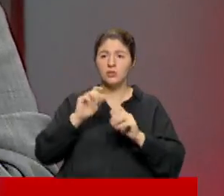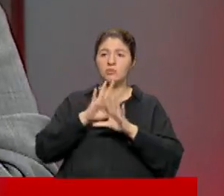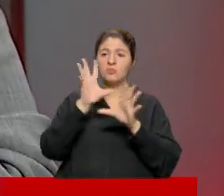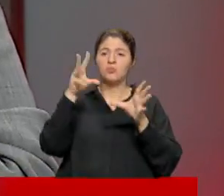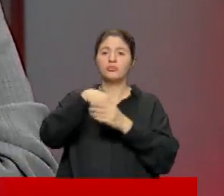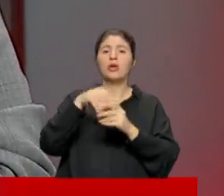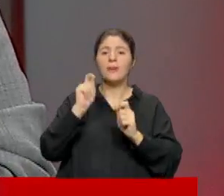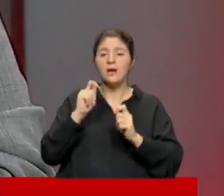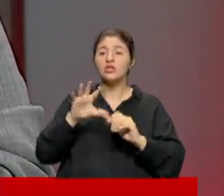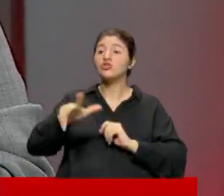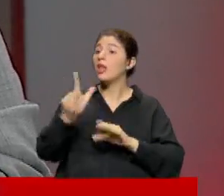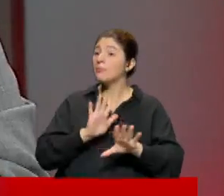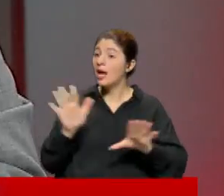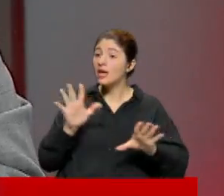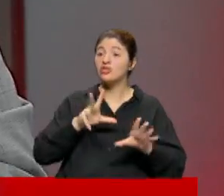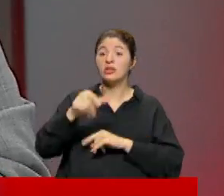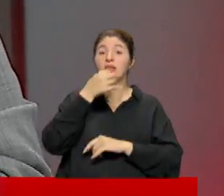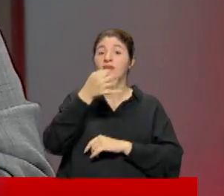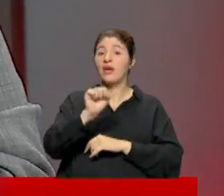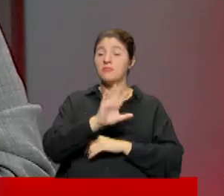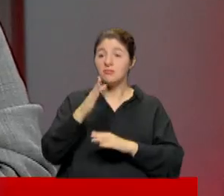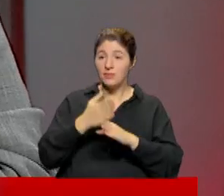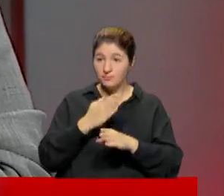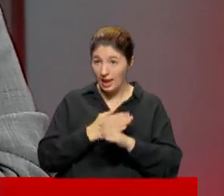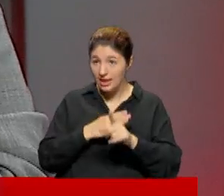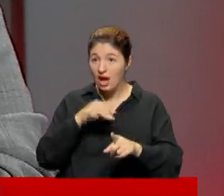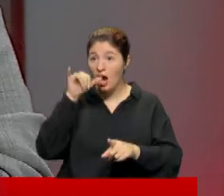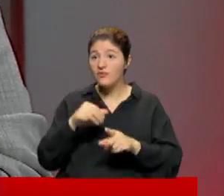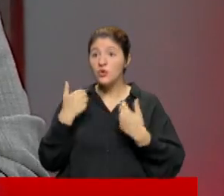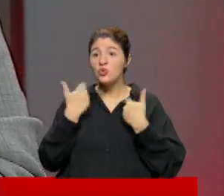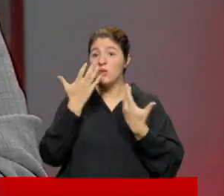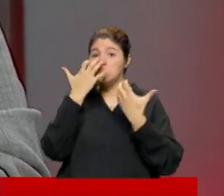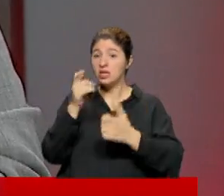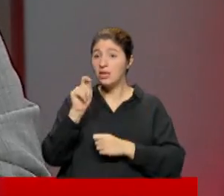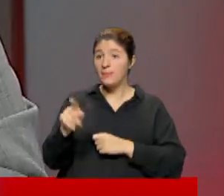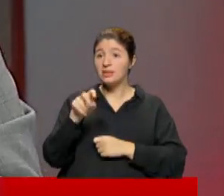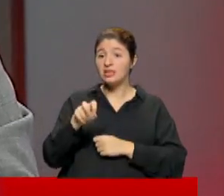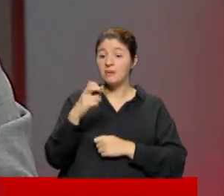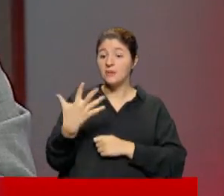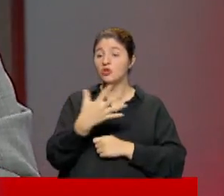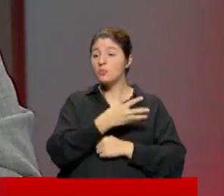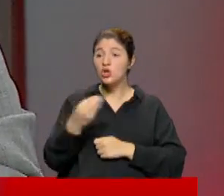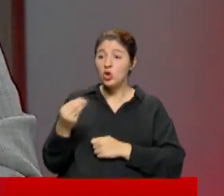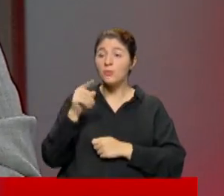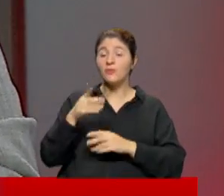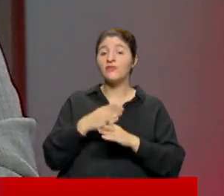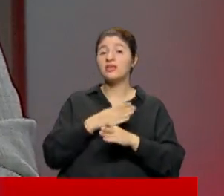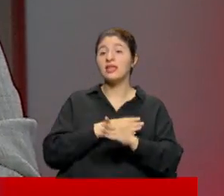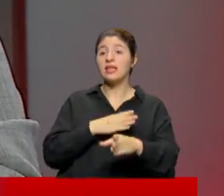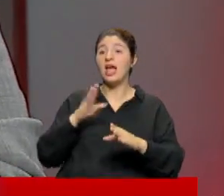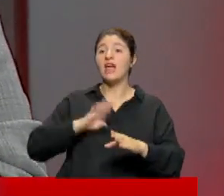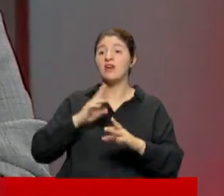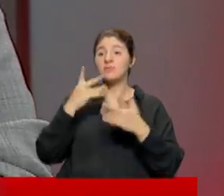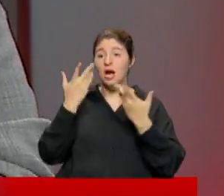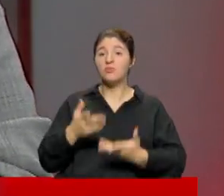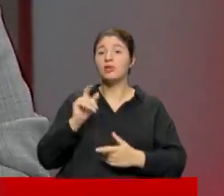bütünleştiren çalmayan çaldırmayın memleketin hak ve hukukunu savunan 85 milyonu Bu vatanın evladı